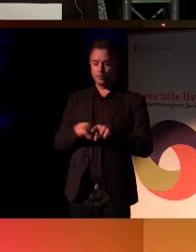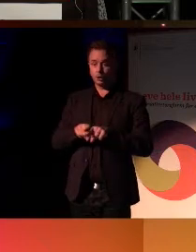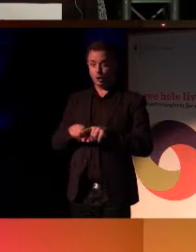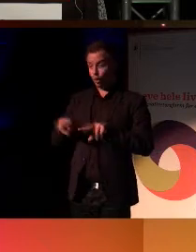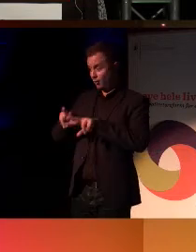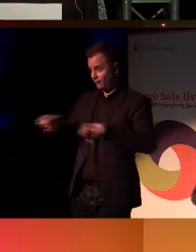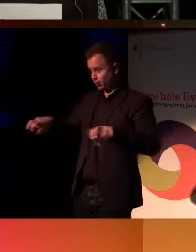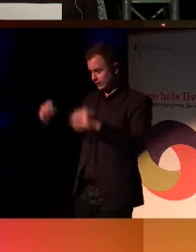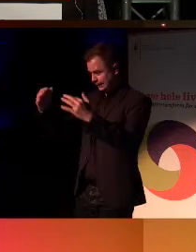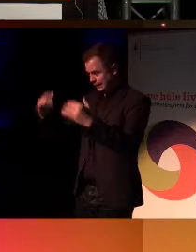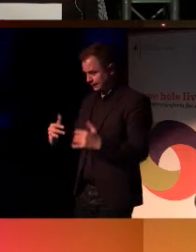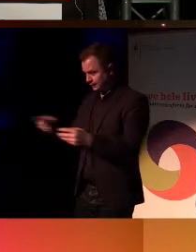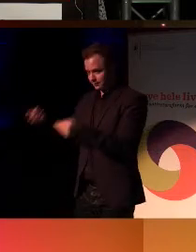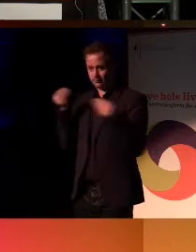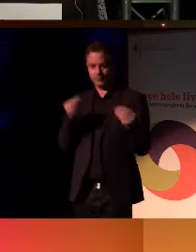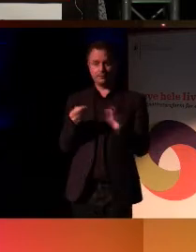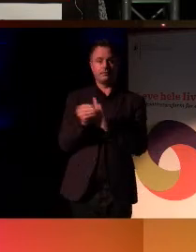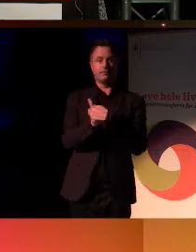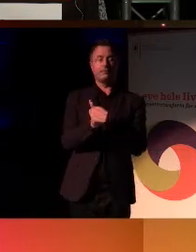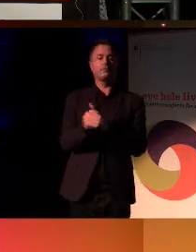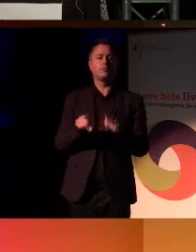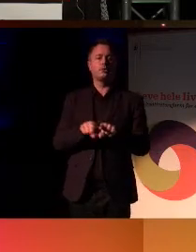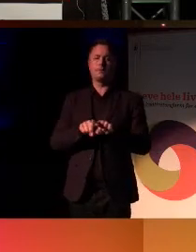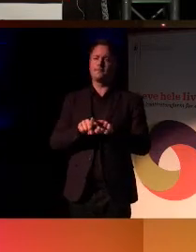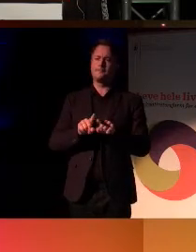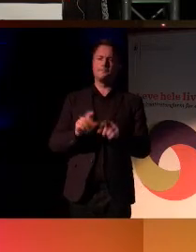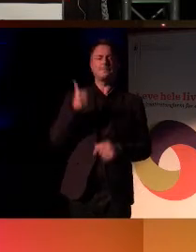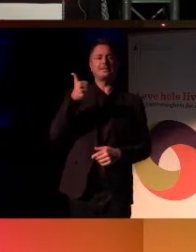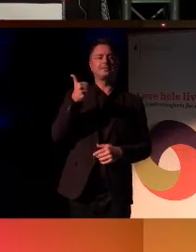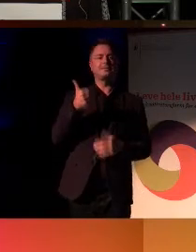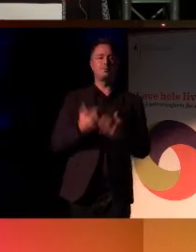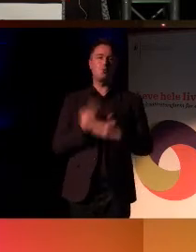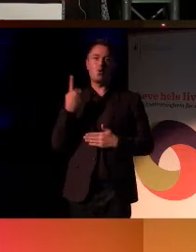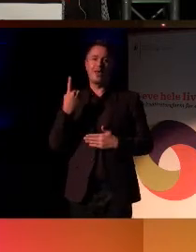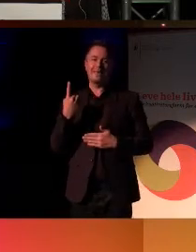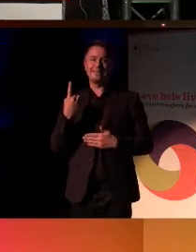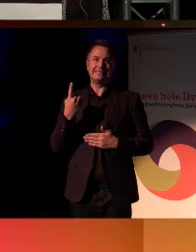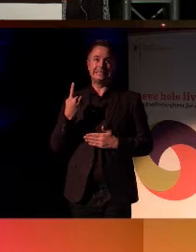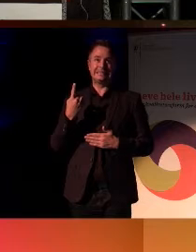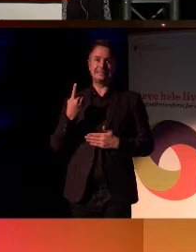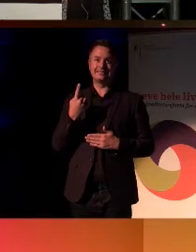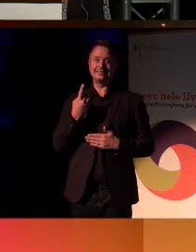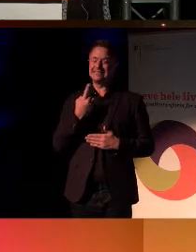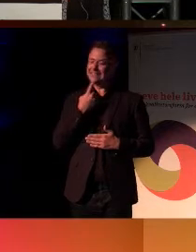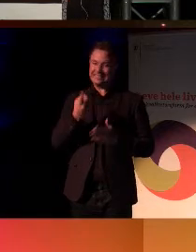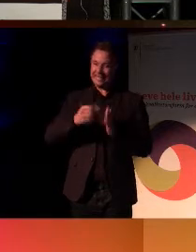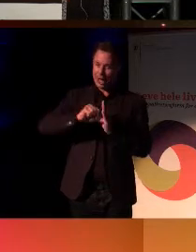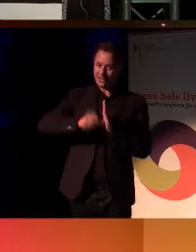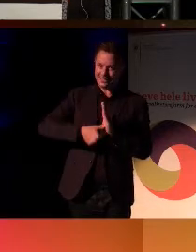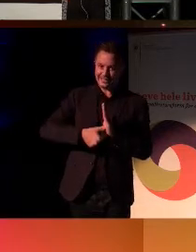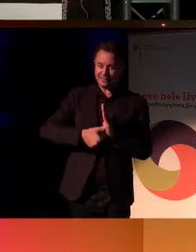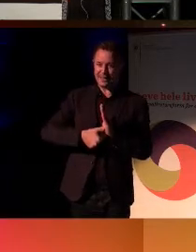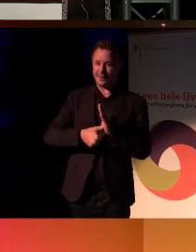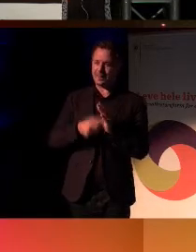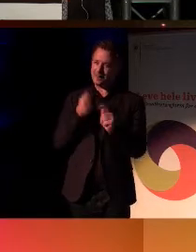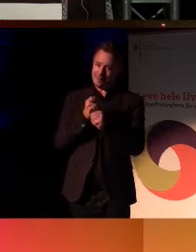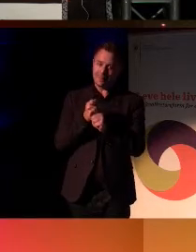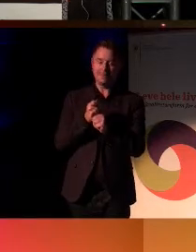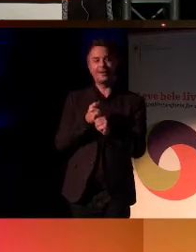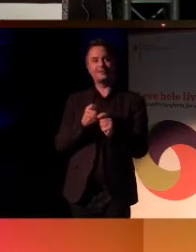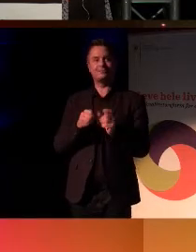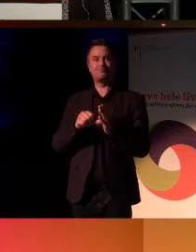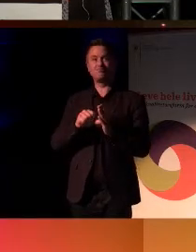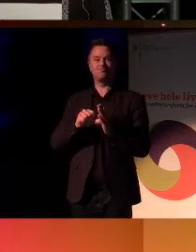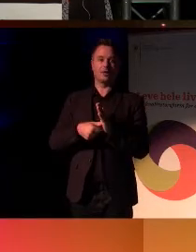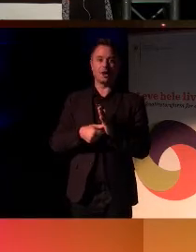forskningen, sånn at vi kan ha best mulig, jeg vil ikke si garanti, men så nærme det går an å komme,